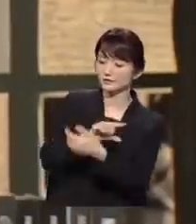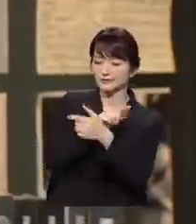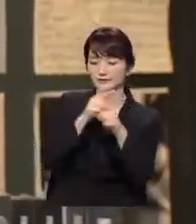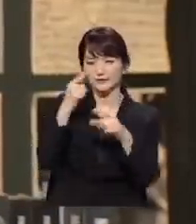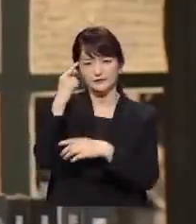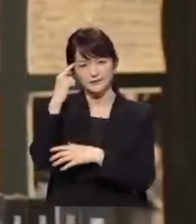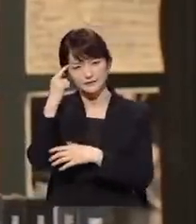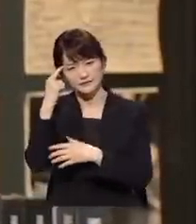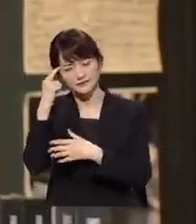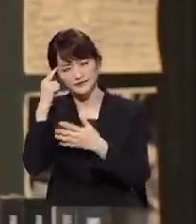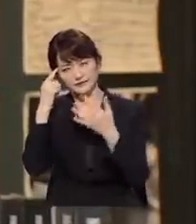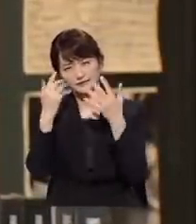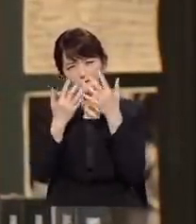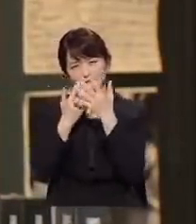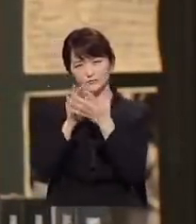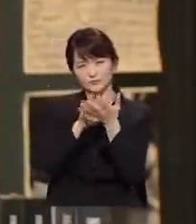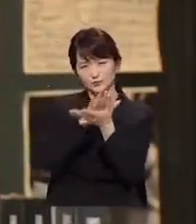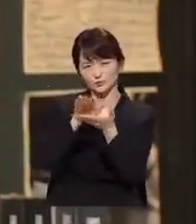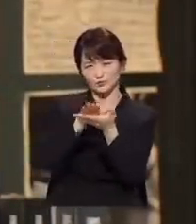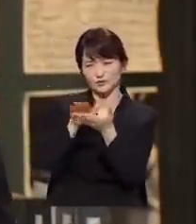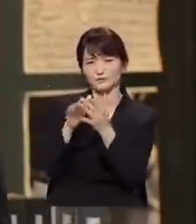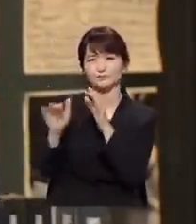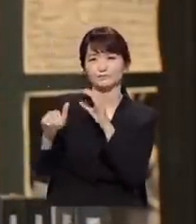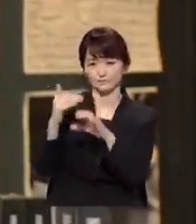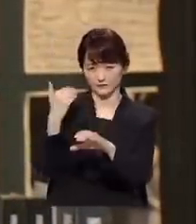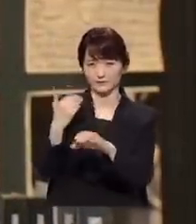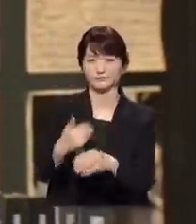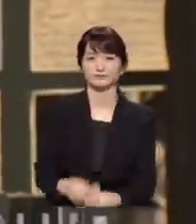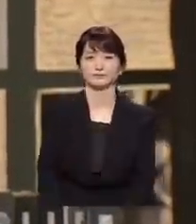만감이 교차하신다고 메일을 주셨네요.